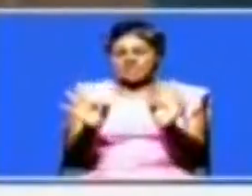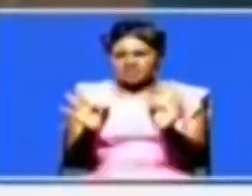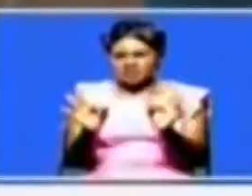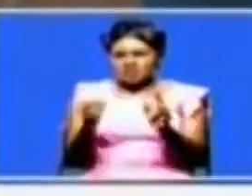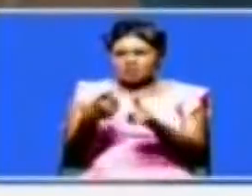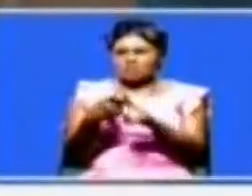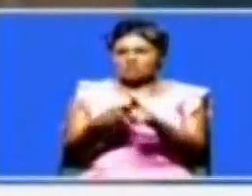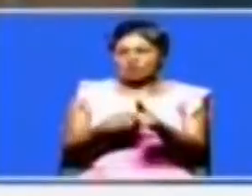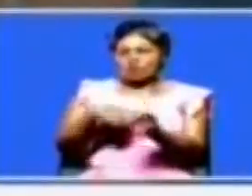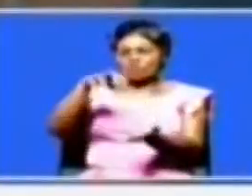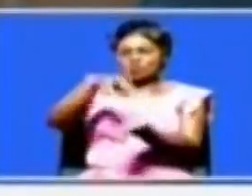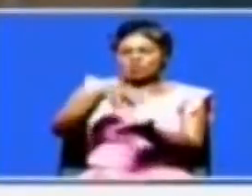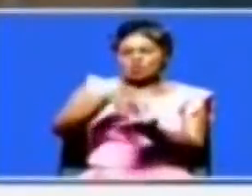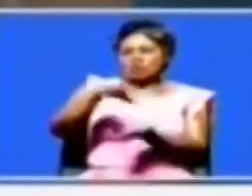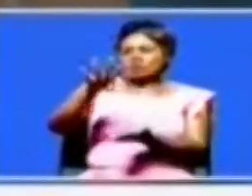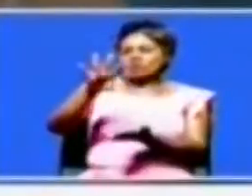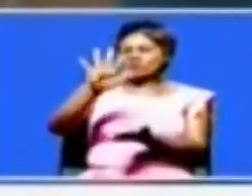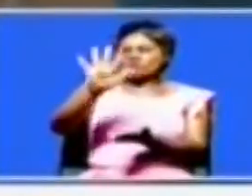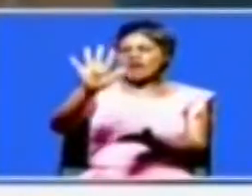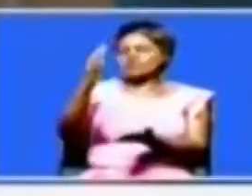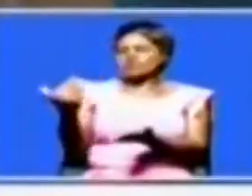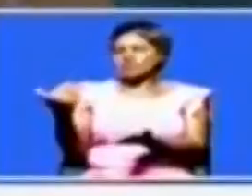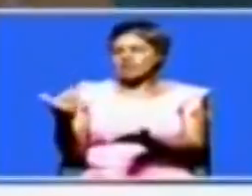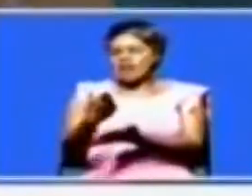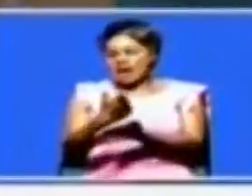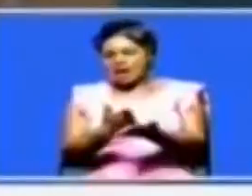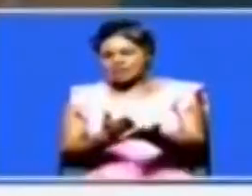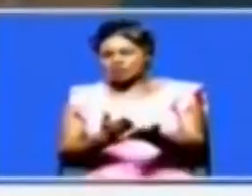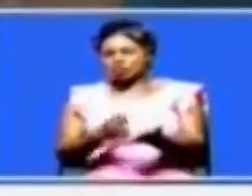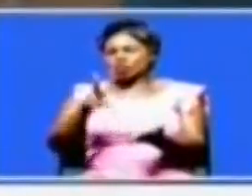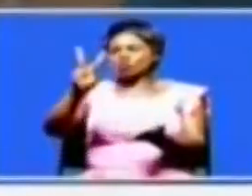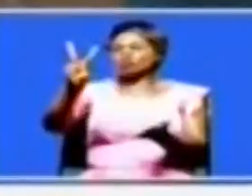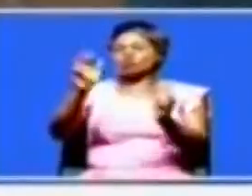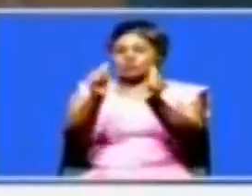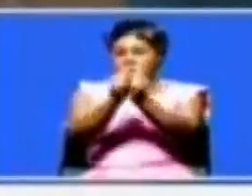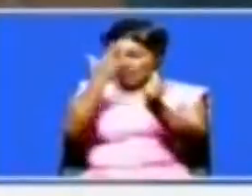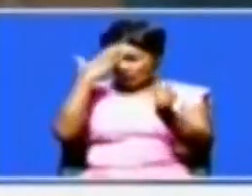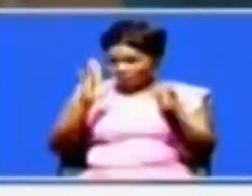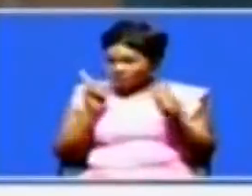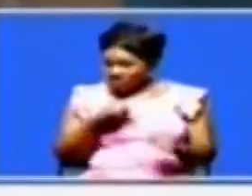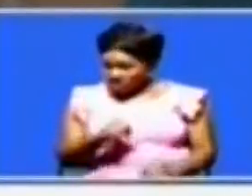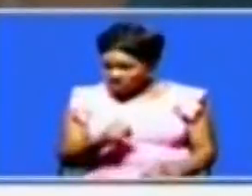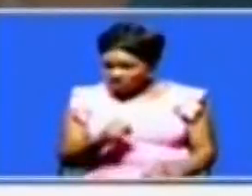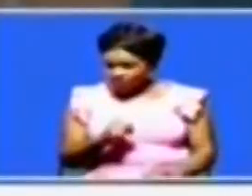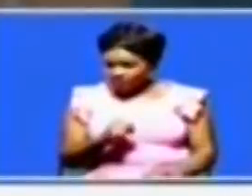stealing the 5 children under section 210. You know that.